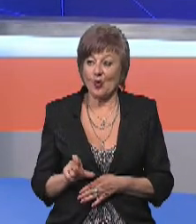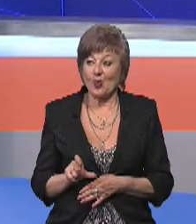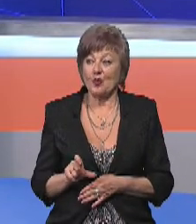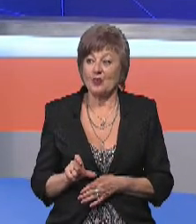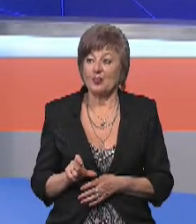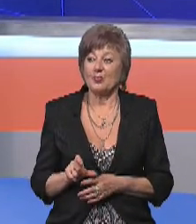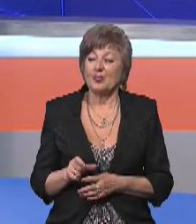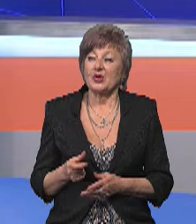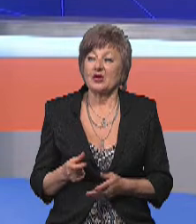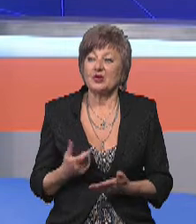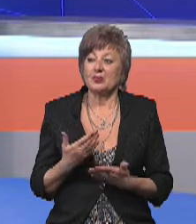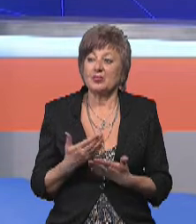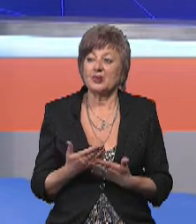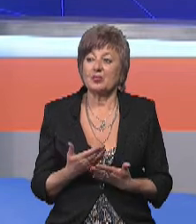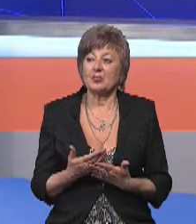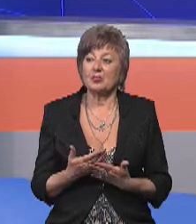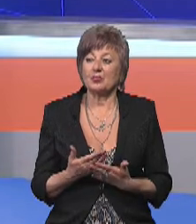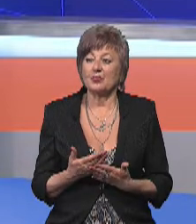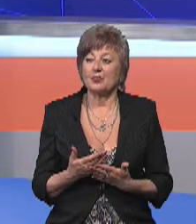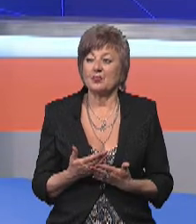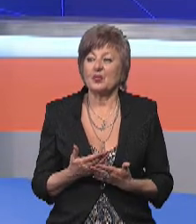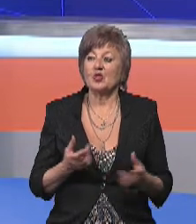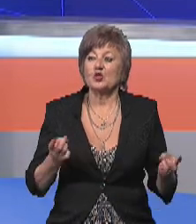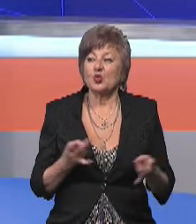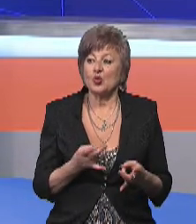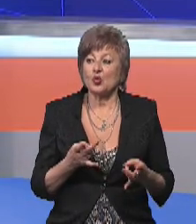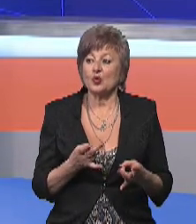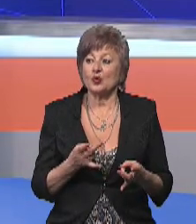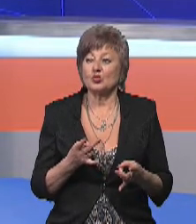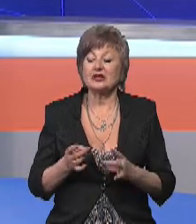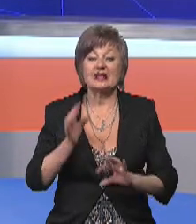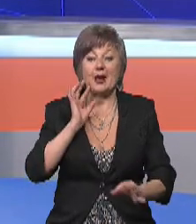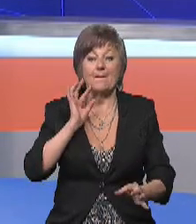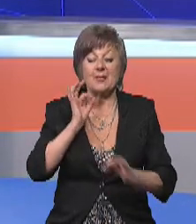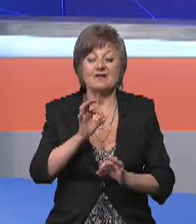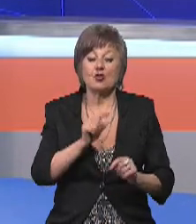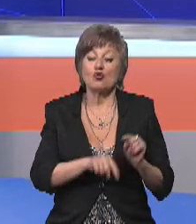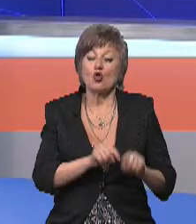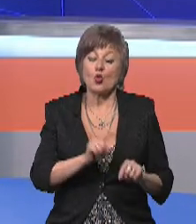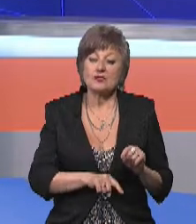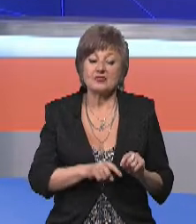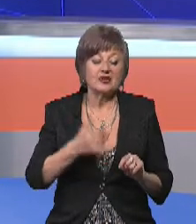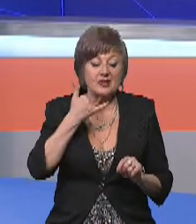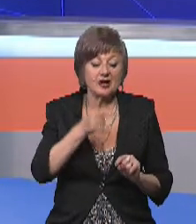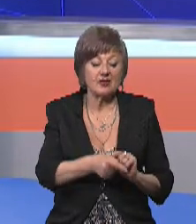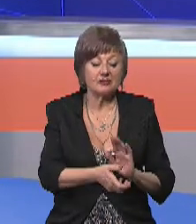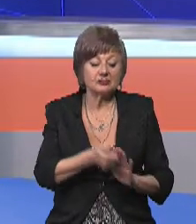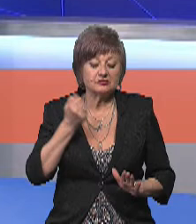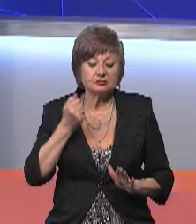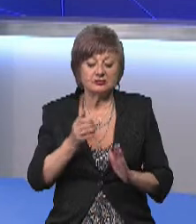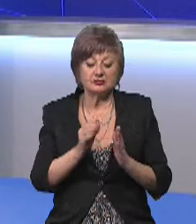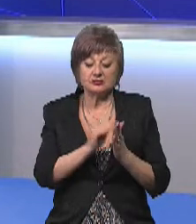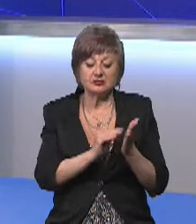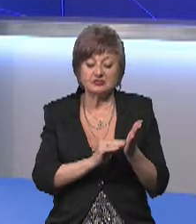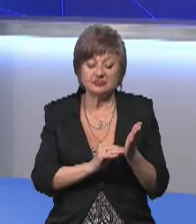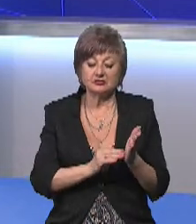родича, такі також я забув згадати, то треба передзвонити саме родичу на його телефон, який у вас є в телефонній книзі,